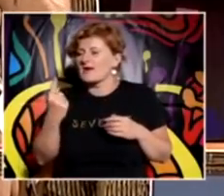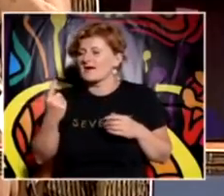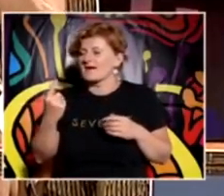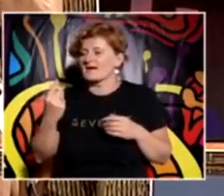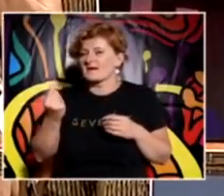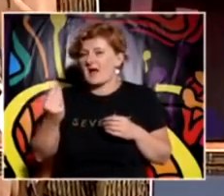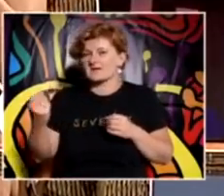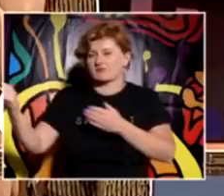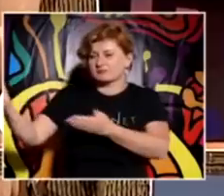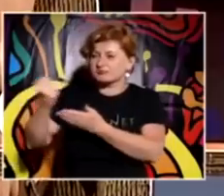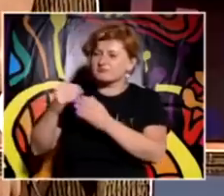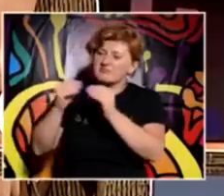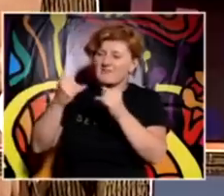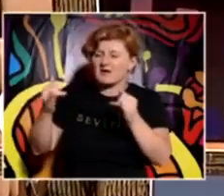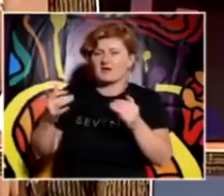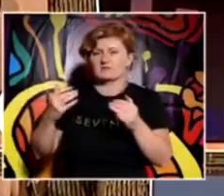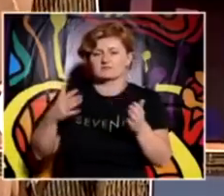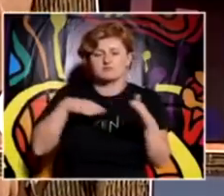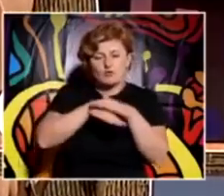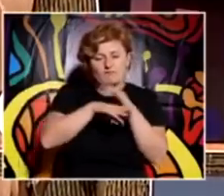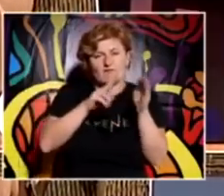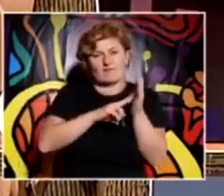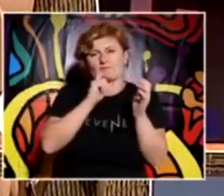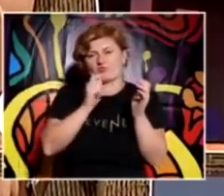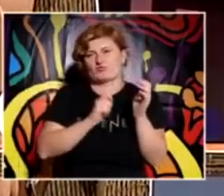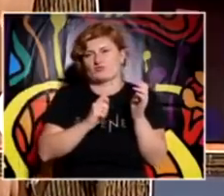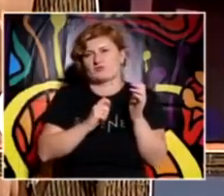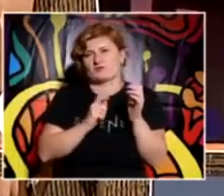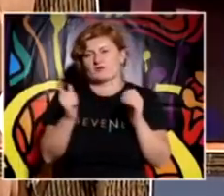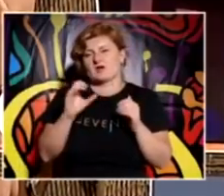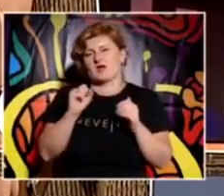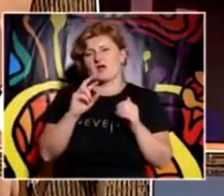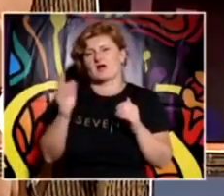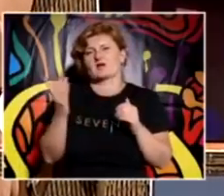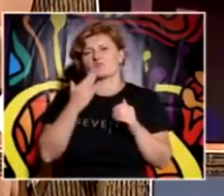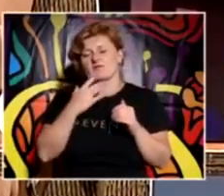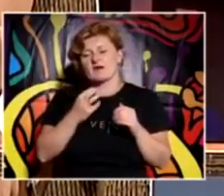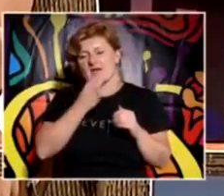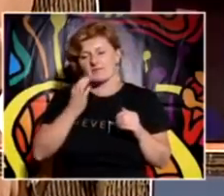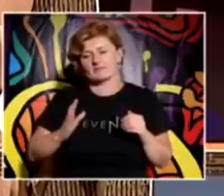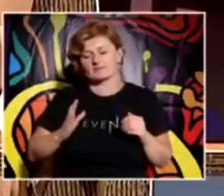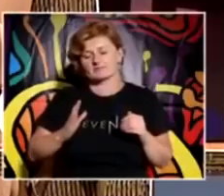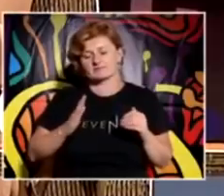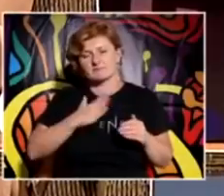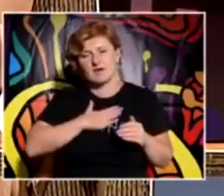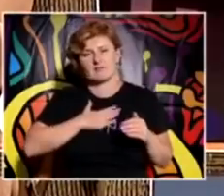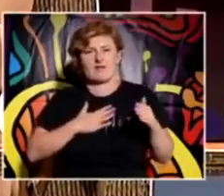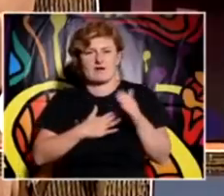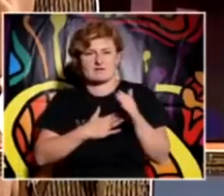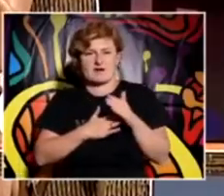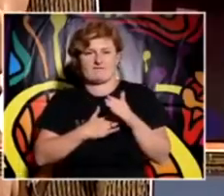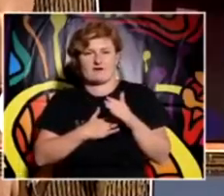wszystko na tak zwane podróże. I właśnie ważne, jak Arek mówił, że dobrze mieć taką rezerwę, bo na przykład jak jeździmy